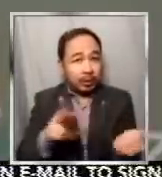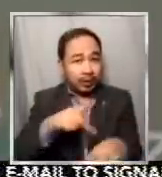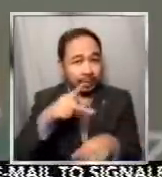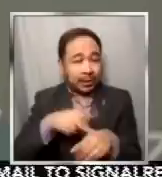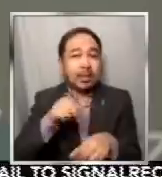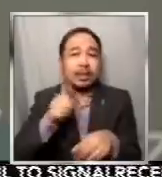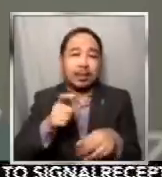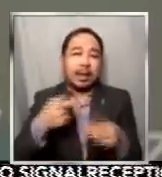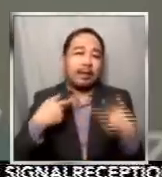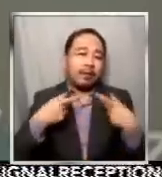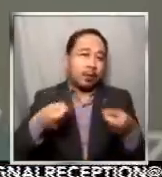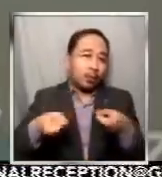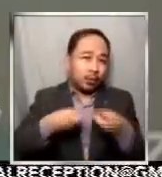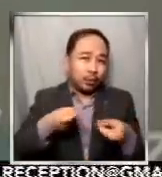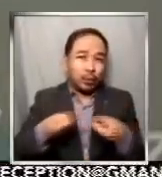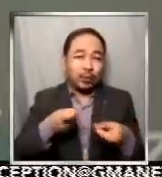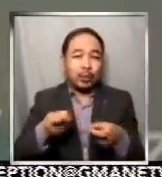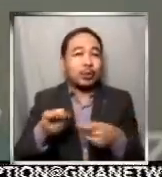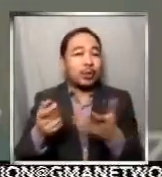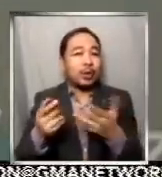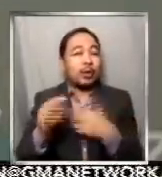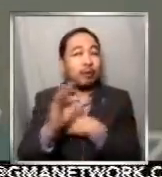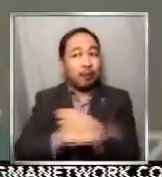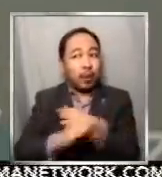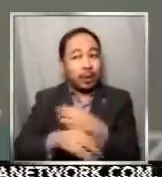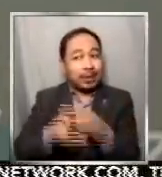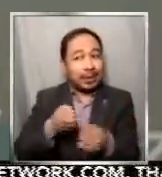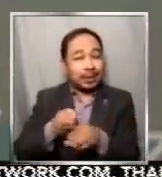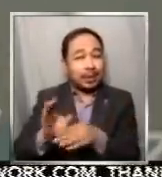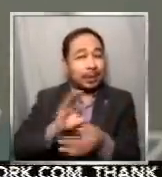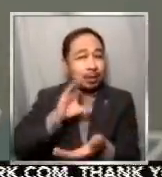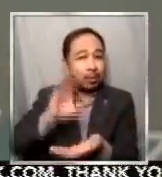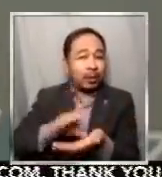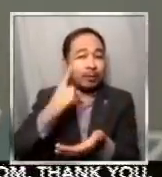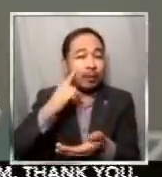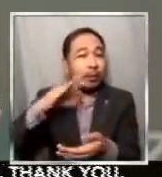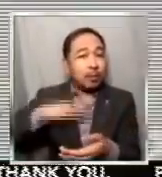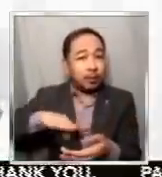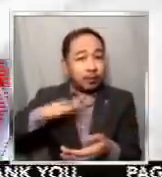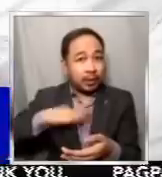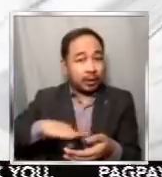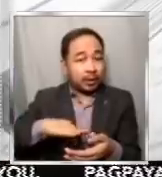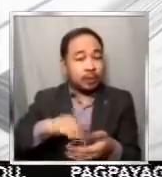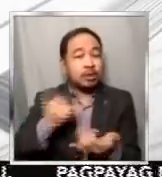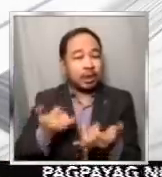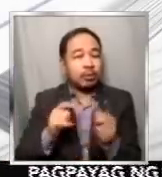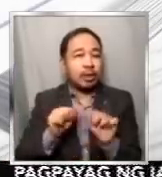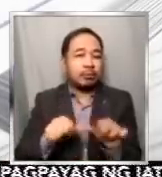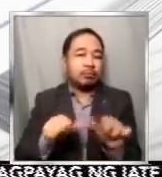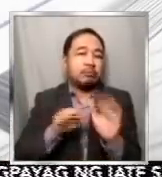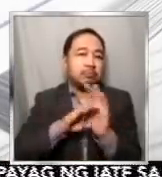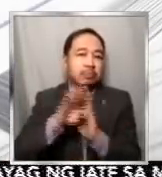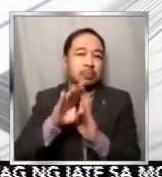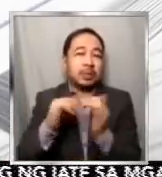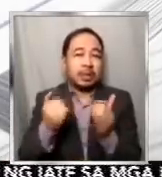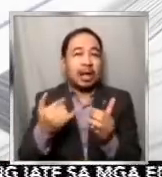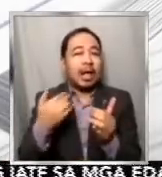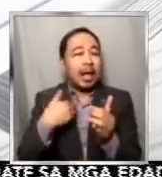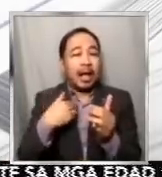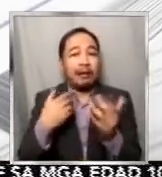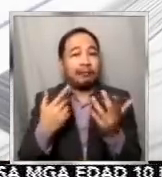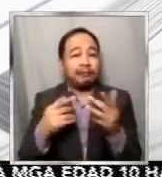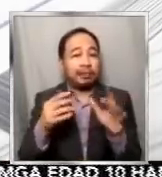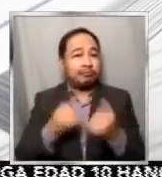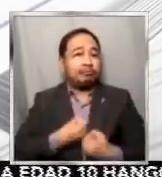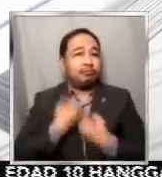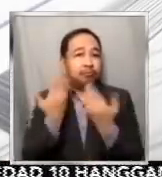dapat i-regulate ang foreign direct investments. They're here for a profit. They're not here to develop the Philippines. Sa isang joint statement naman, inihayag ng